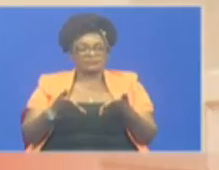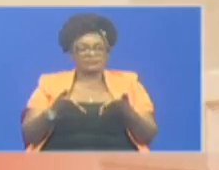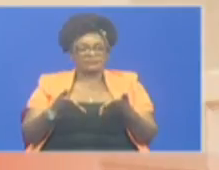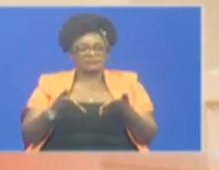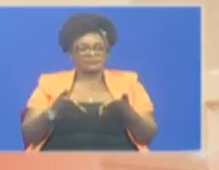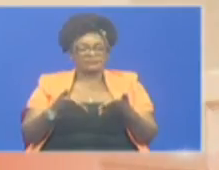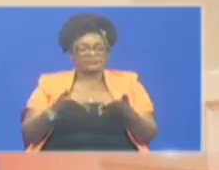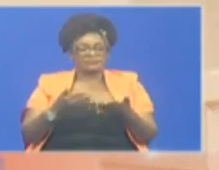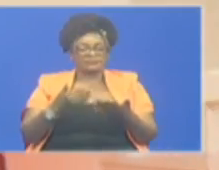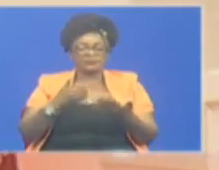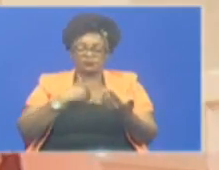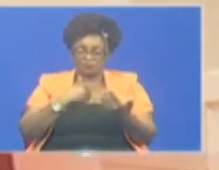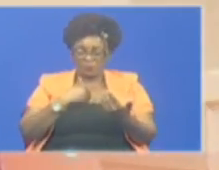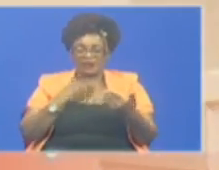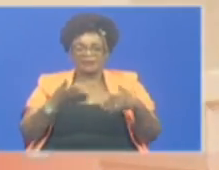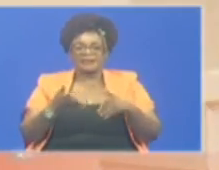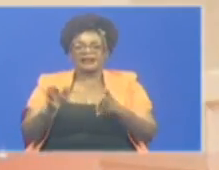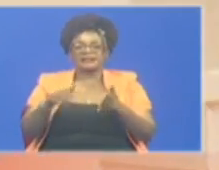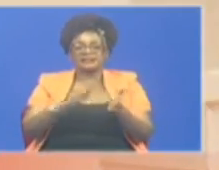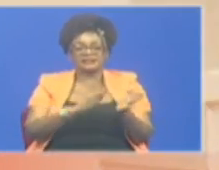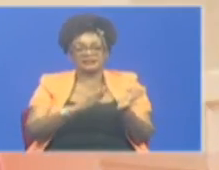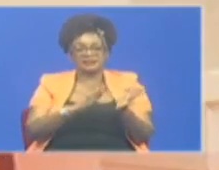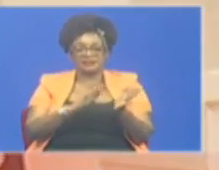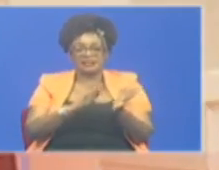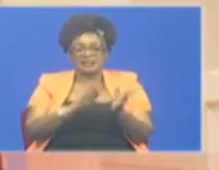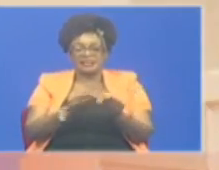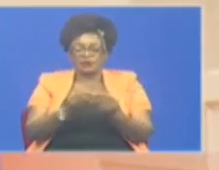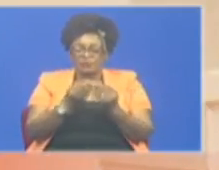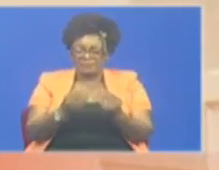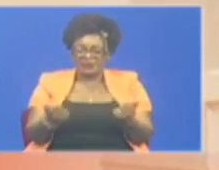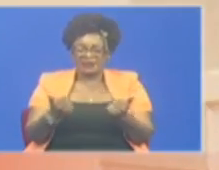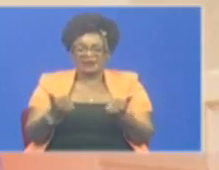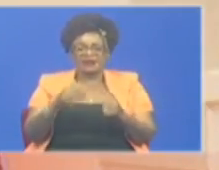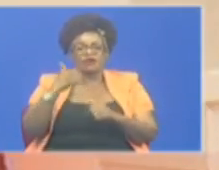tumeweka mikakati ya kupambana na huu ugonjwa.